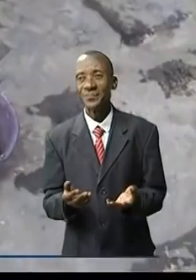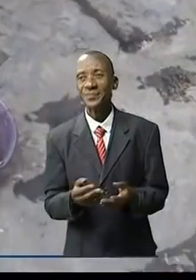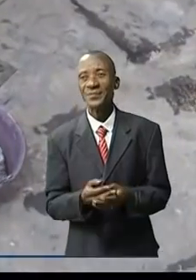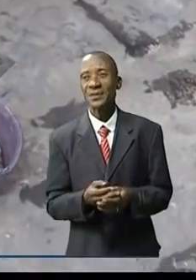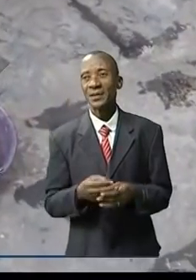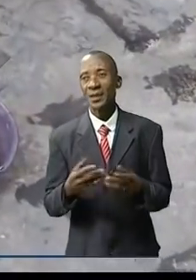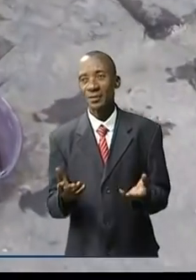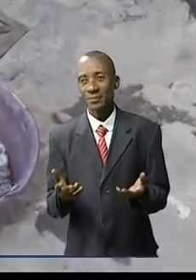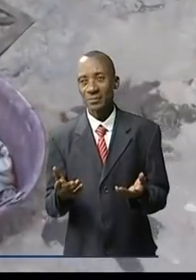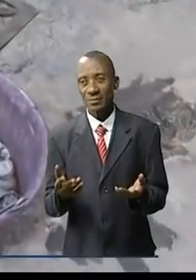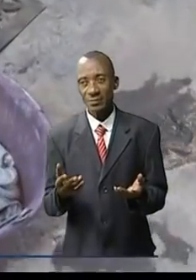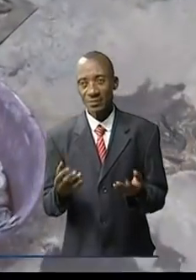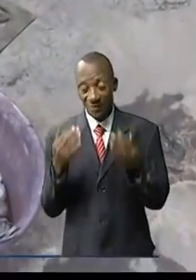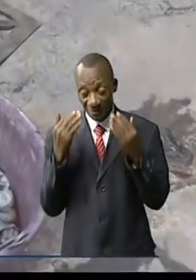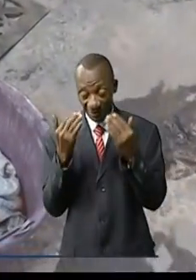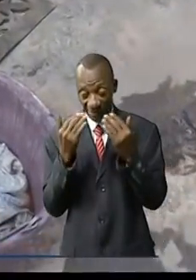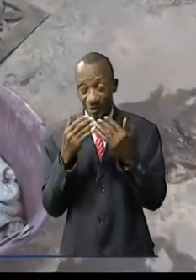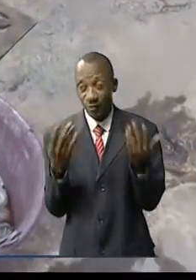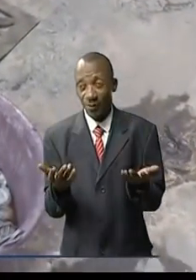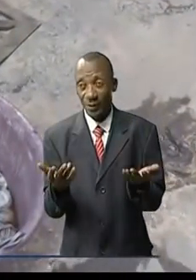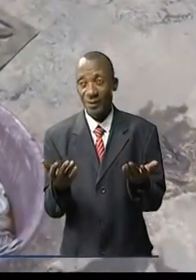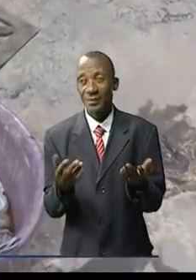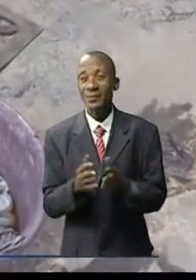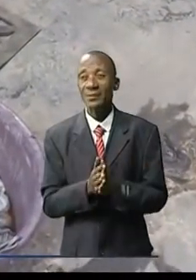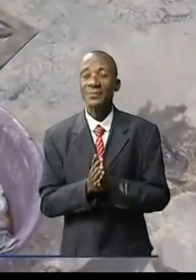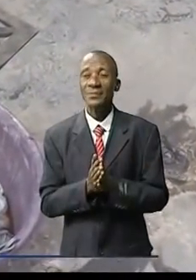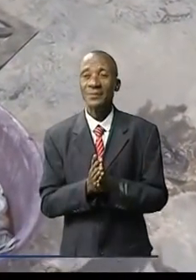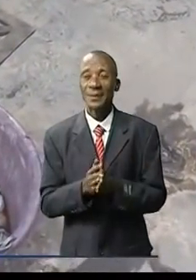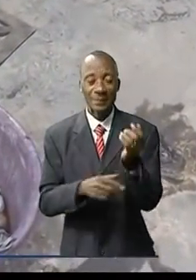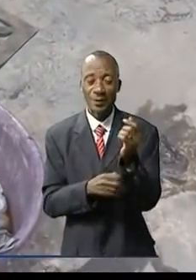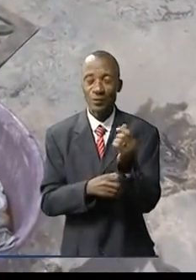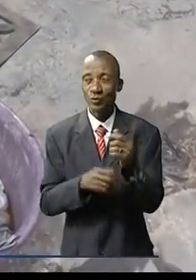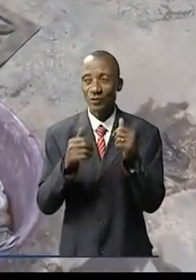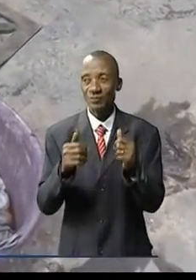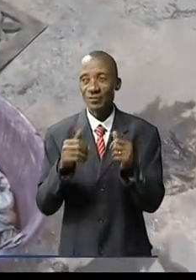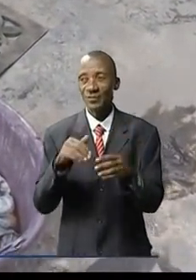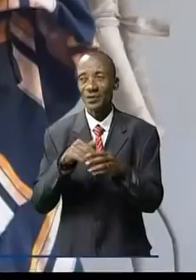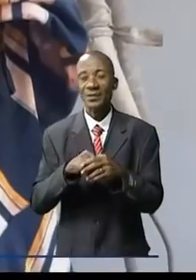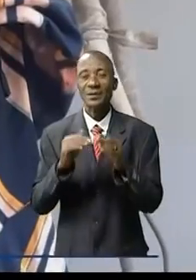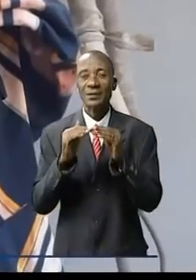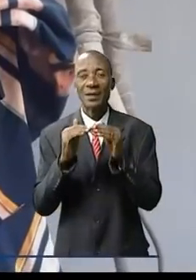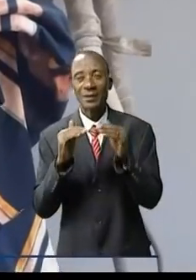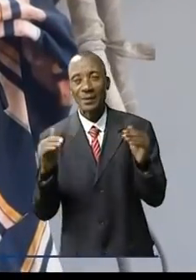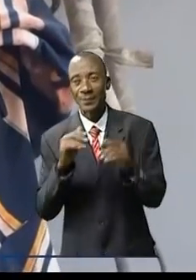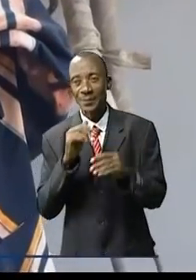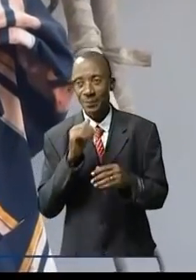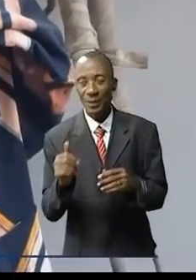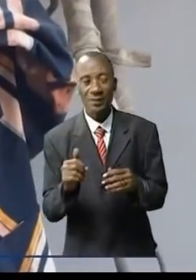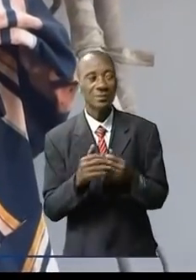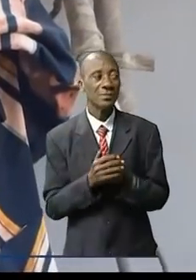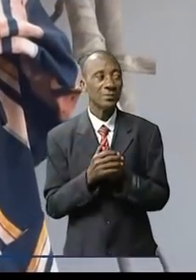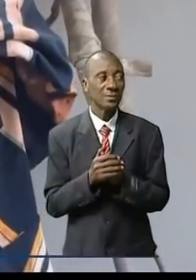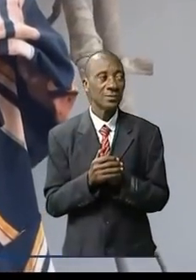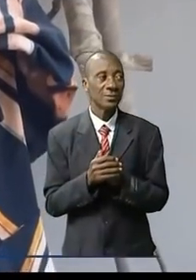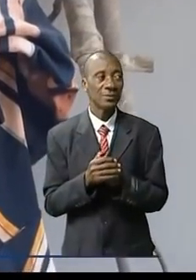ensanglantés, les effets des maisons éparpillées et les portes endommagées démontrent à suffisance l'ampleur du dégât.